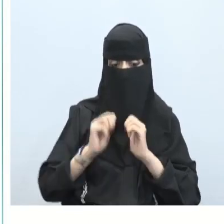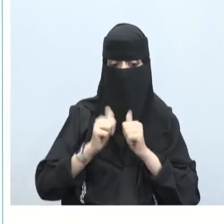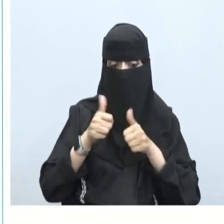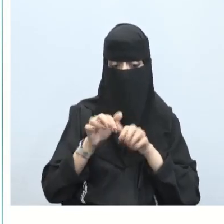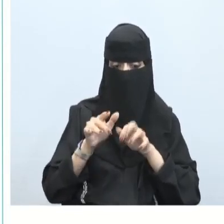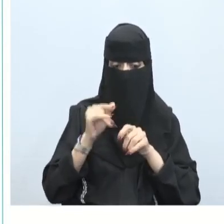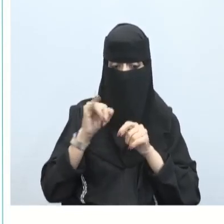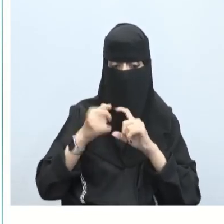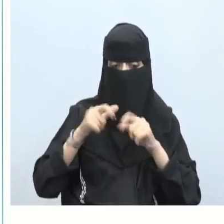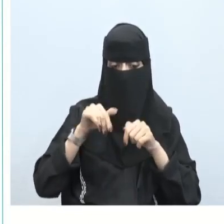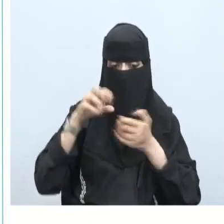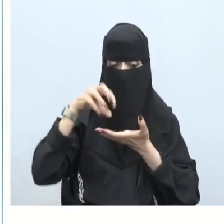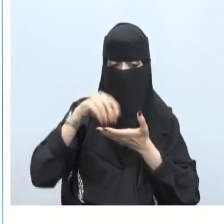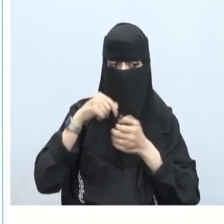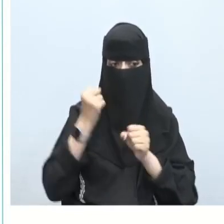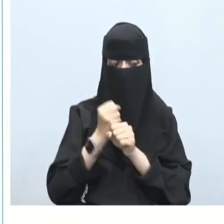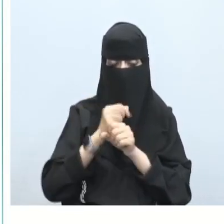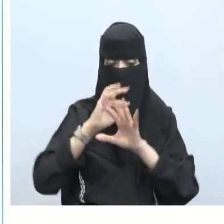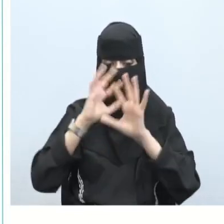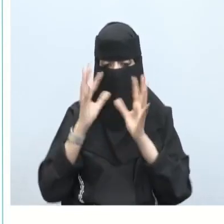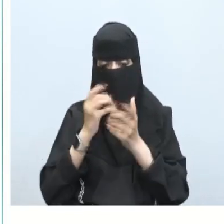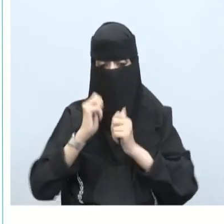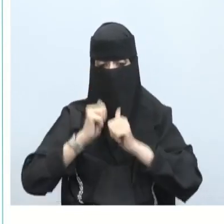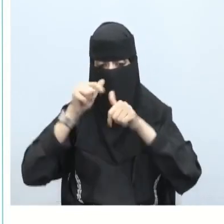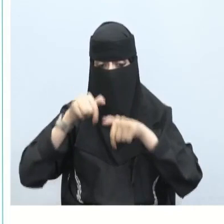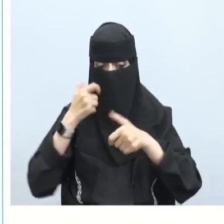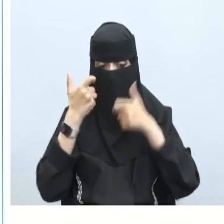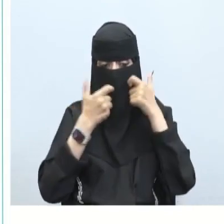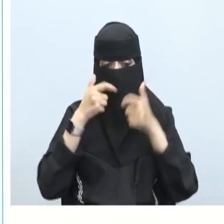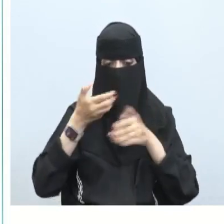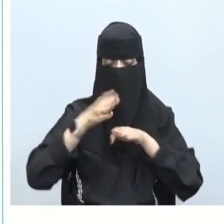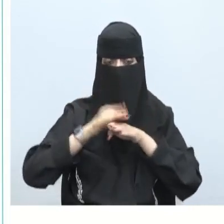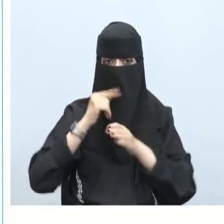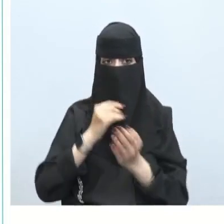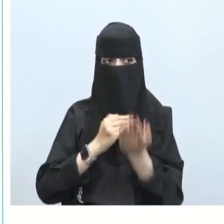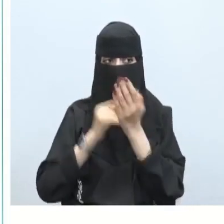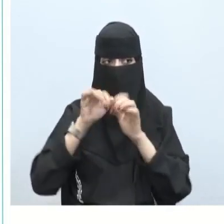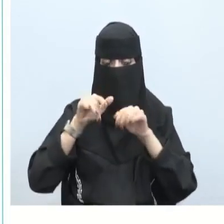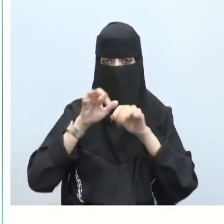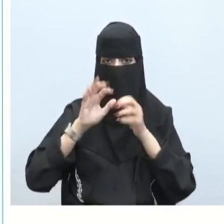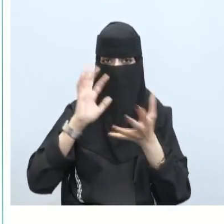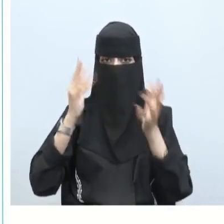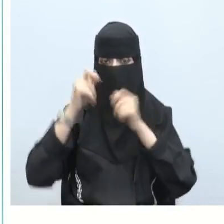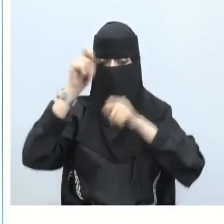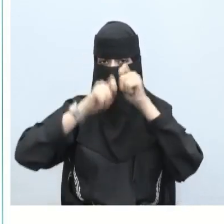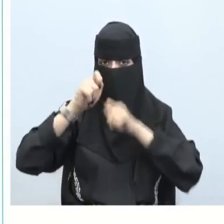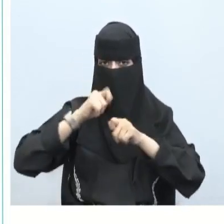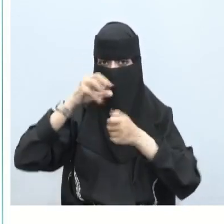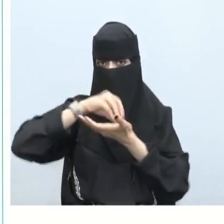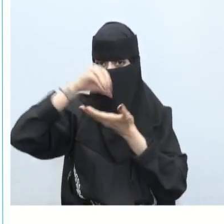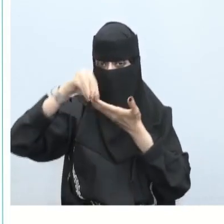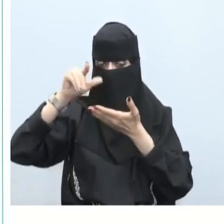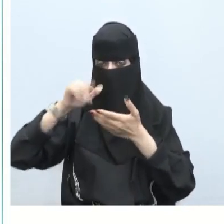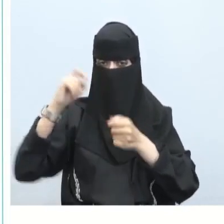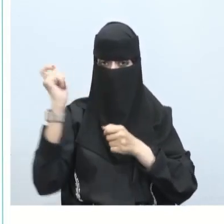من العمل على نطاق عالمي واصبحنا نلاحظ حتى في طلب منتجات عالميه اصبحت عمليه النقل